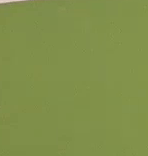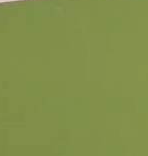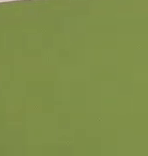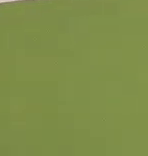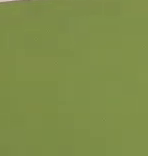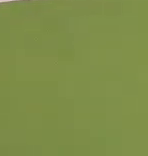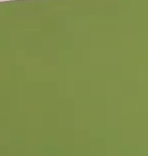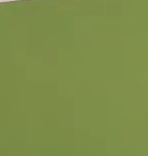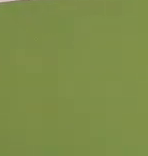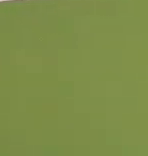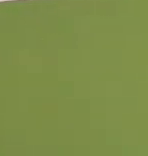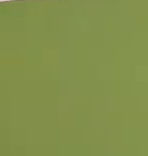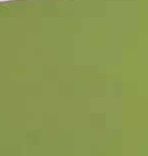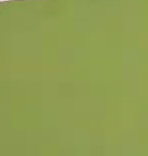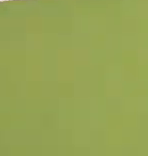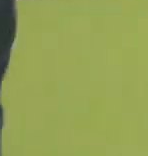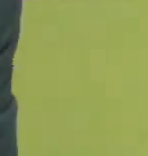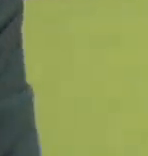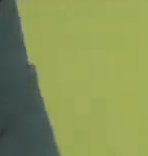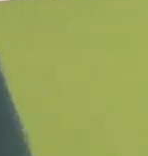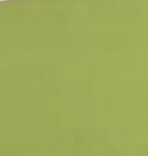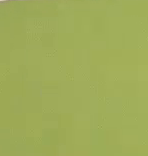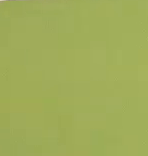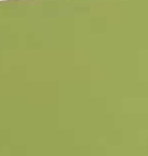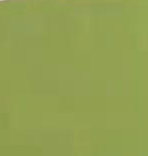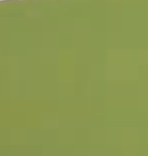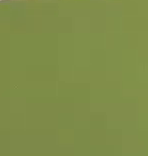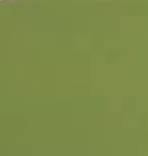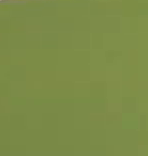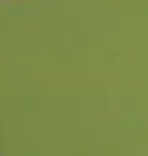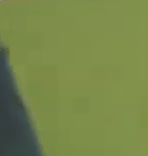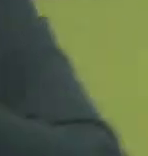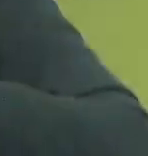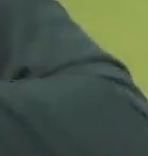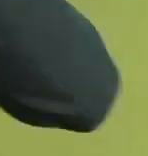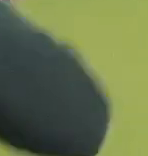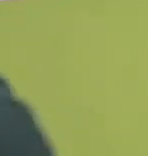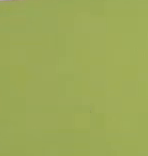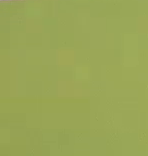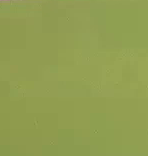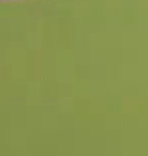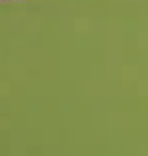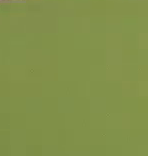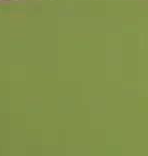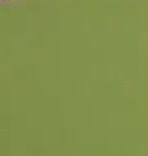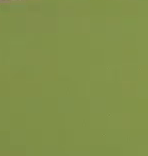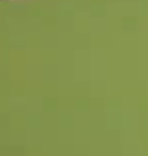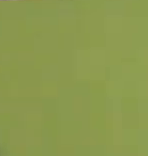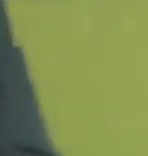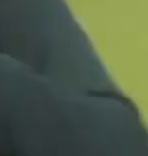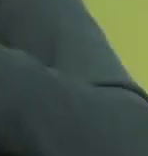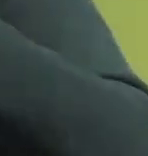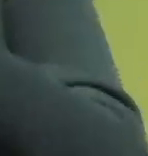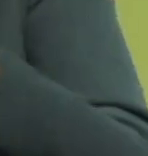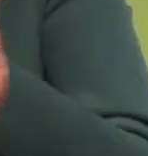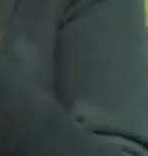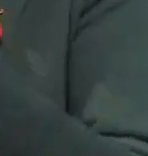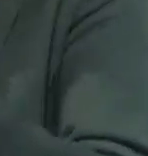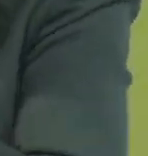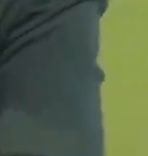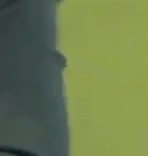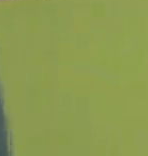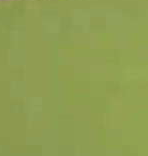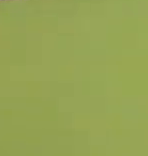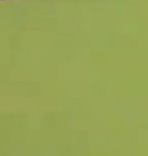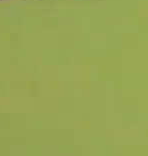das betrifft ja nicht nur mich, die als taube Politikerin, sondern auch alle anderen, die gar keinen Zugang zu mir haben als taube Politikerin.